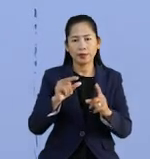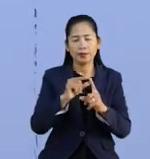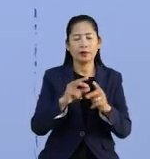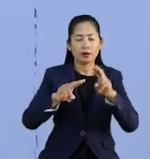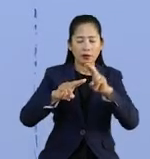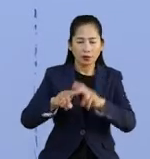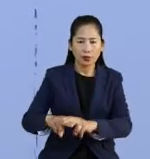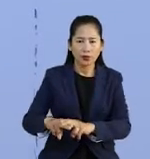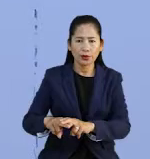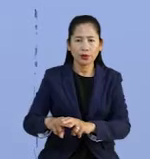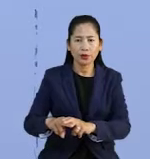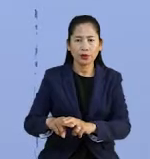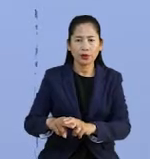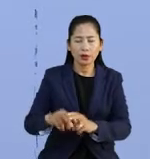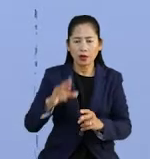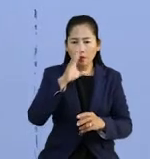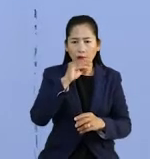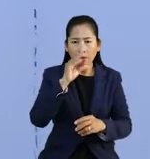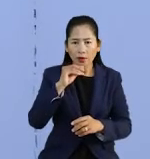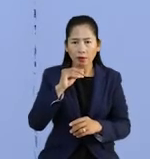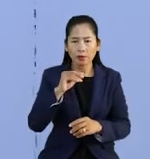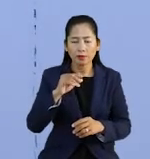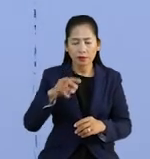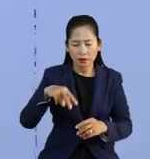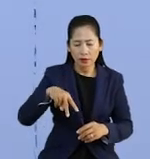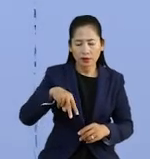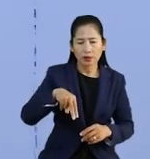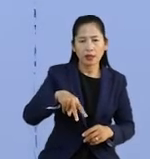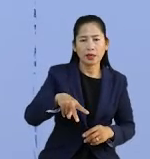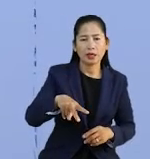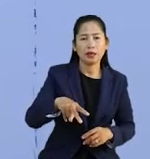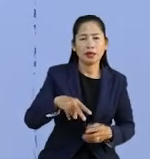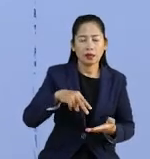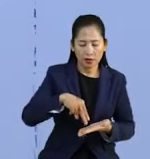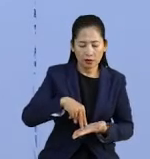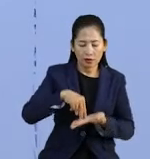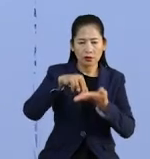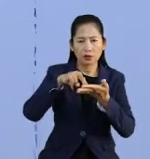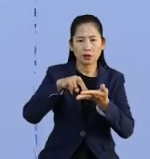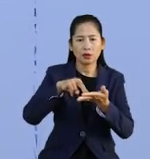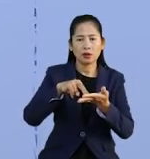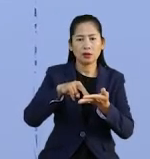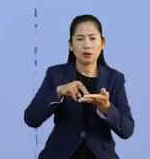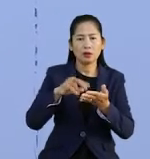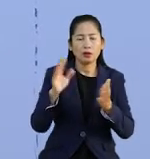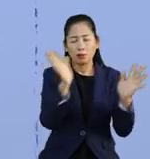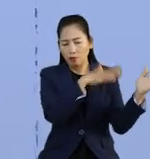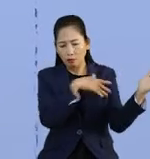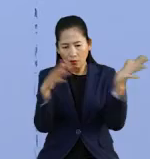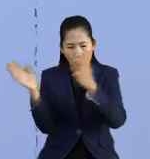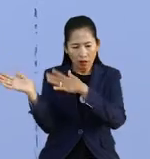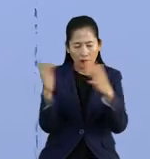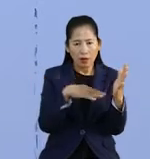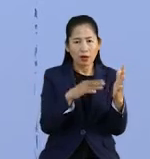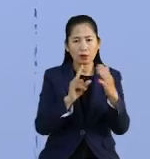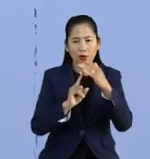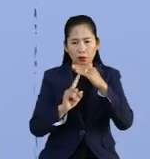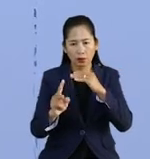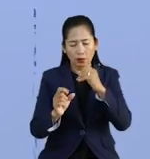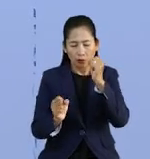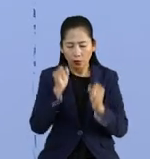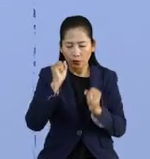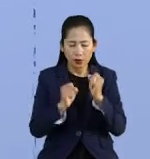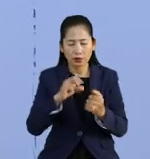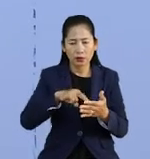អង្គុយបាទពាក្យនិយាយដើរក្រោកឈរបក់បោករត់